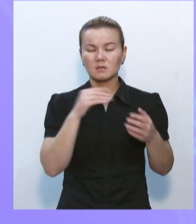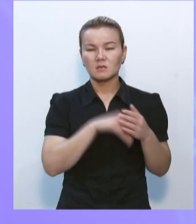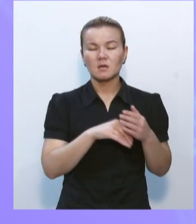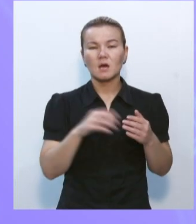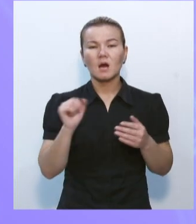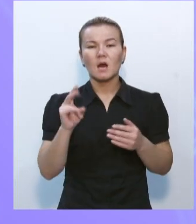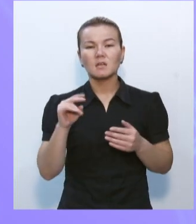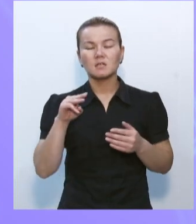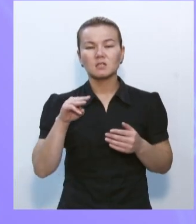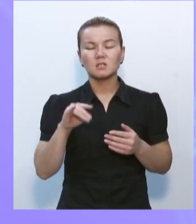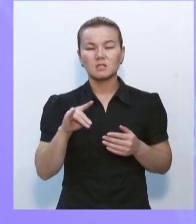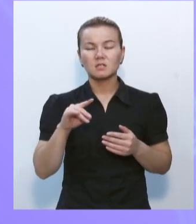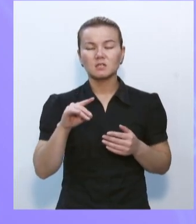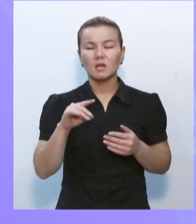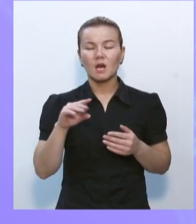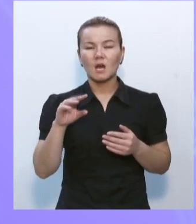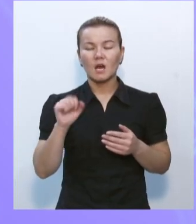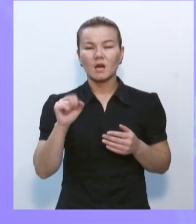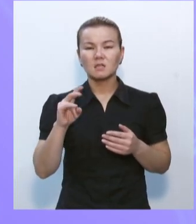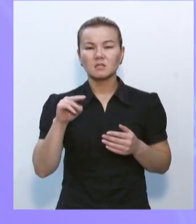Аңчылыкка тыюу салынган.